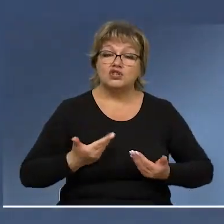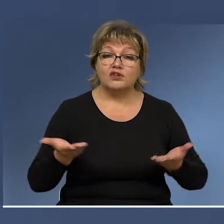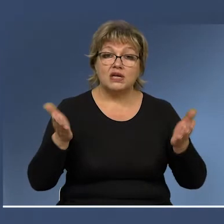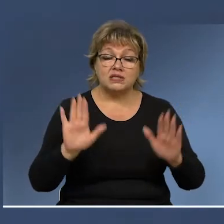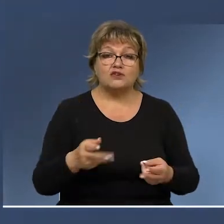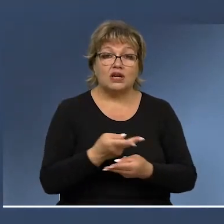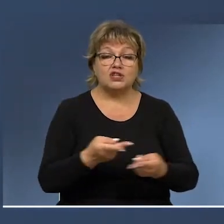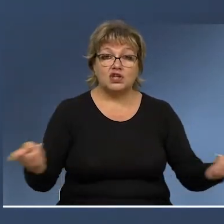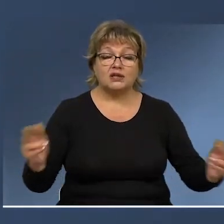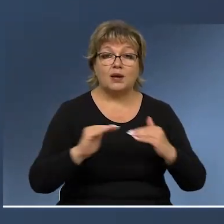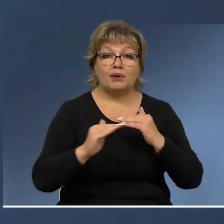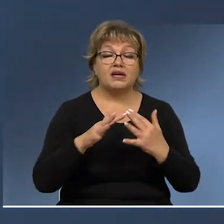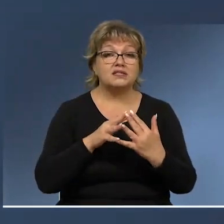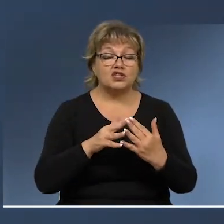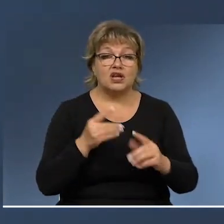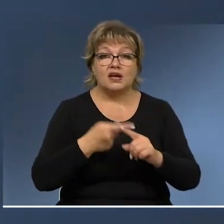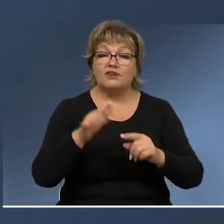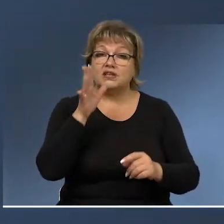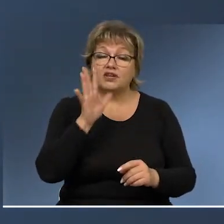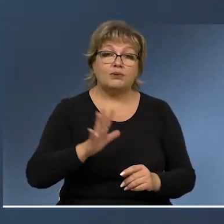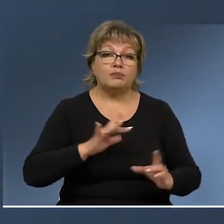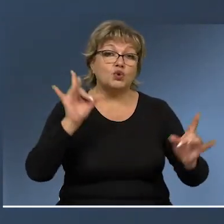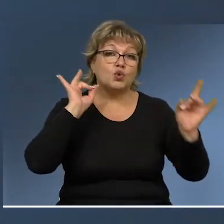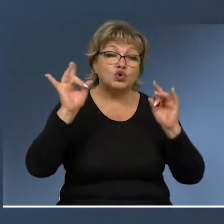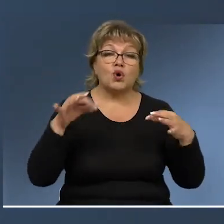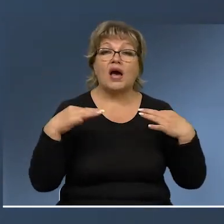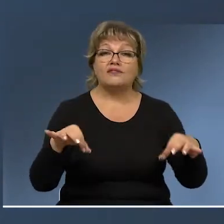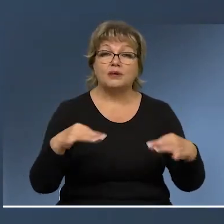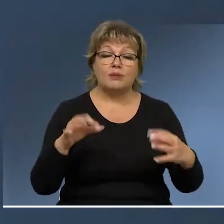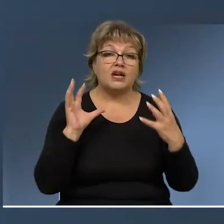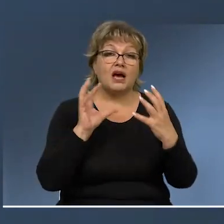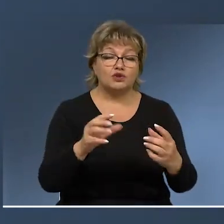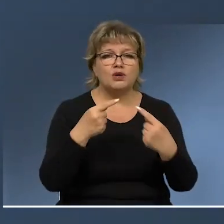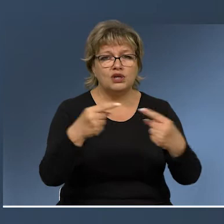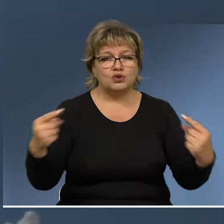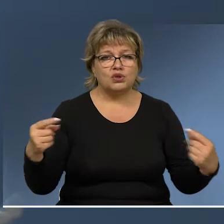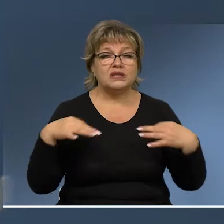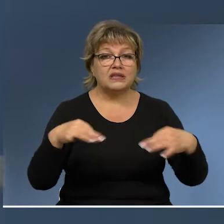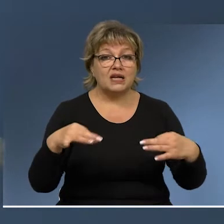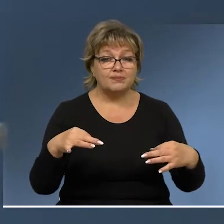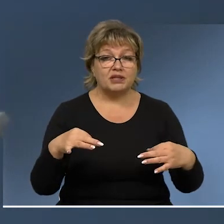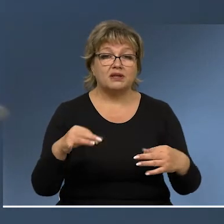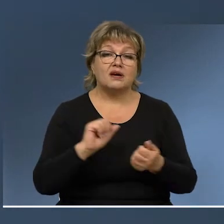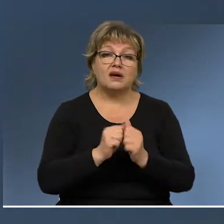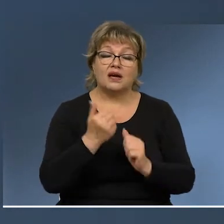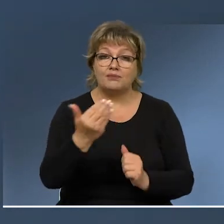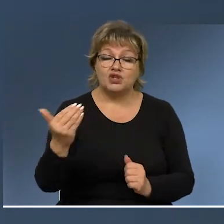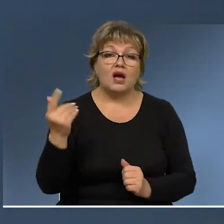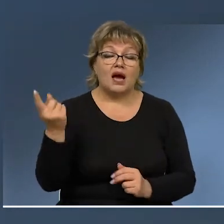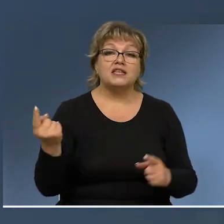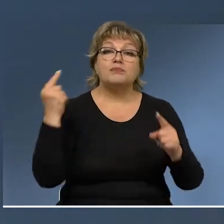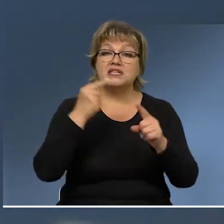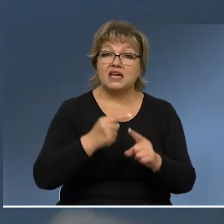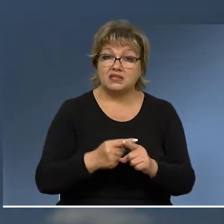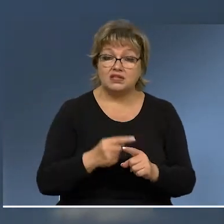живых и оставшихся лежать на полях сражений в это же время прозвучал гудок из автомобилей и автобусов и других транспортных средств к